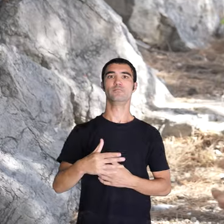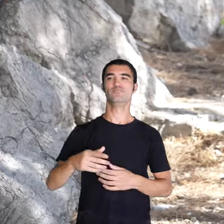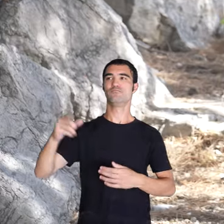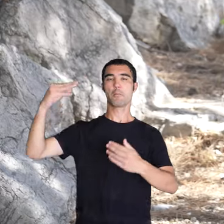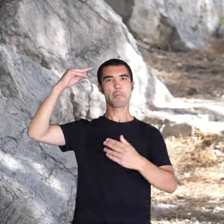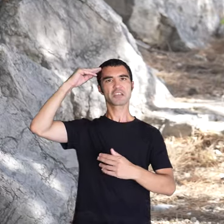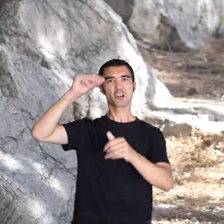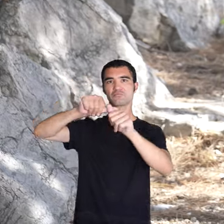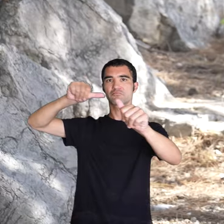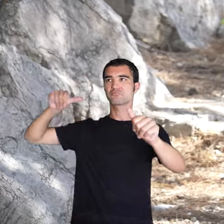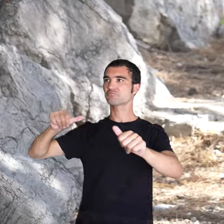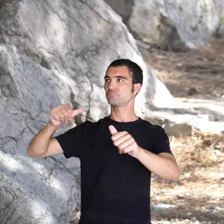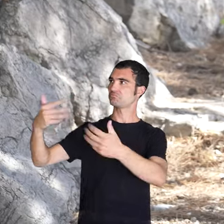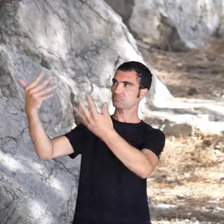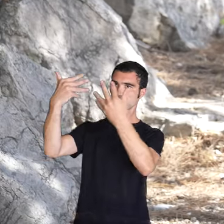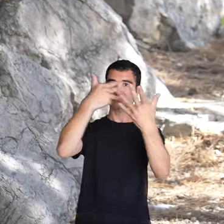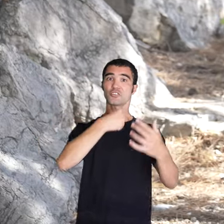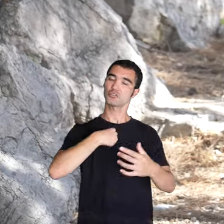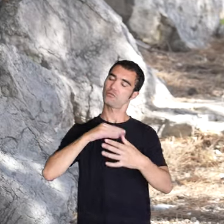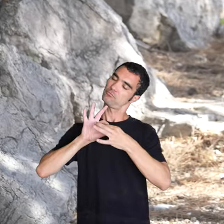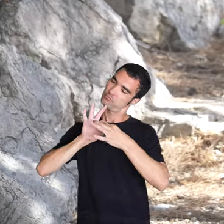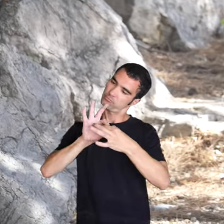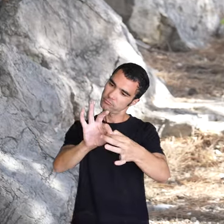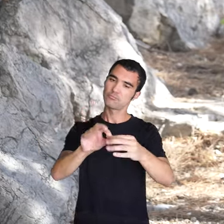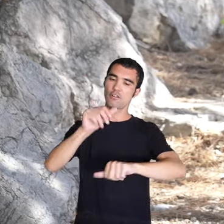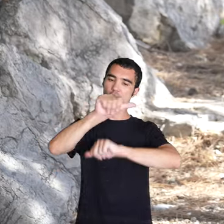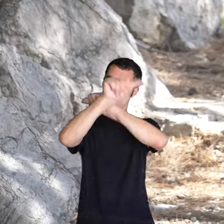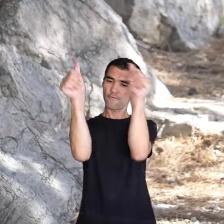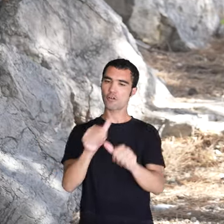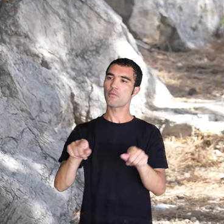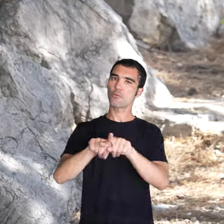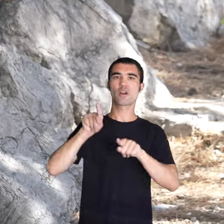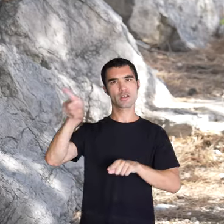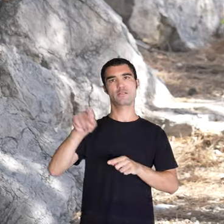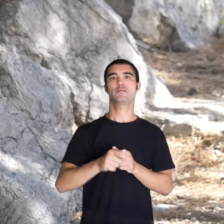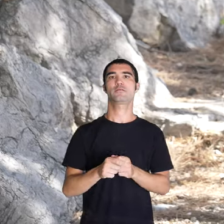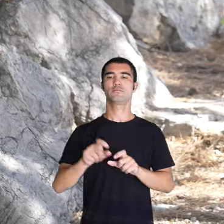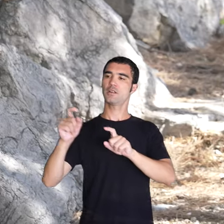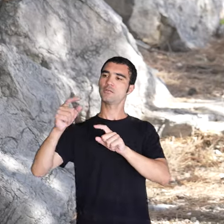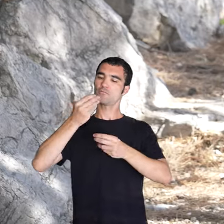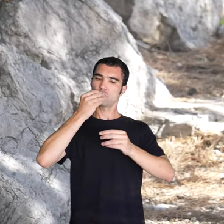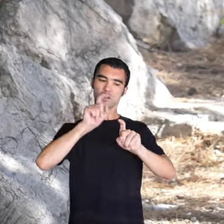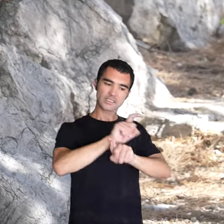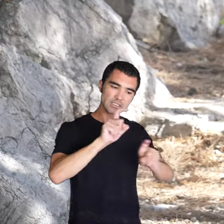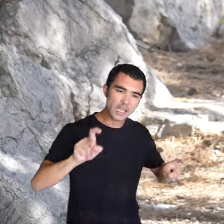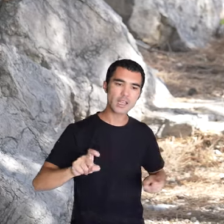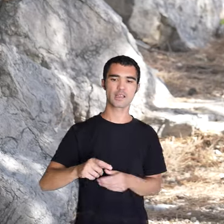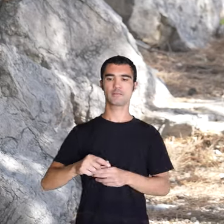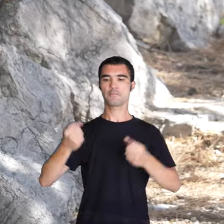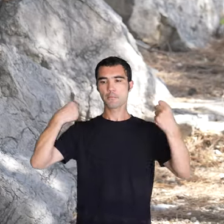molt bon patró fins ara. O sigui, estic seguint la mateixa dinàmica que ell. O sigui, la manera, l'hora d'ensenyar, l'hora de practicar,